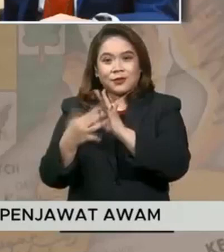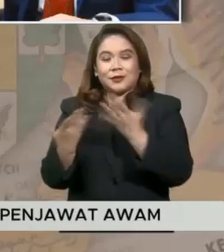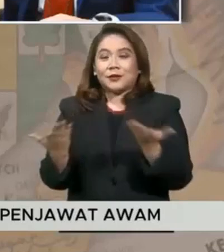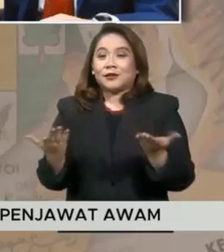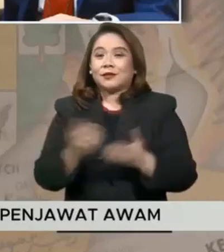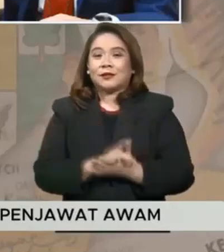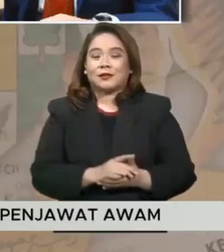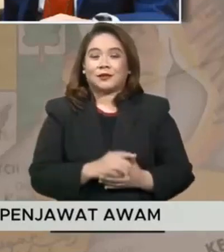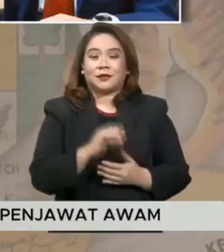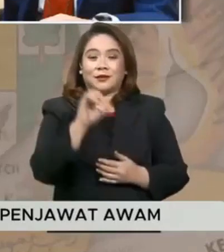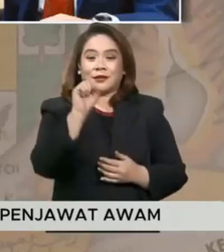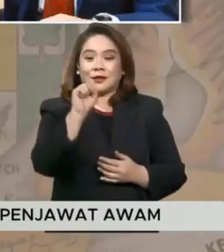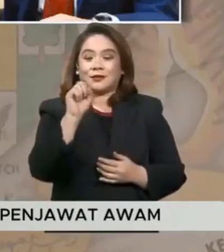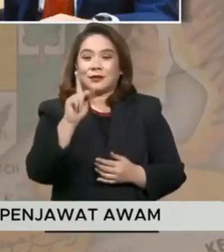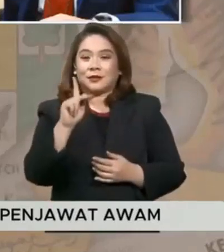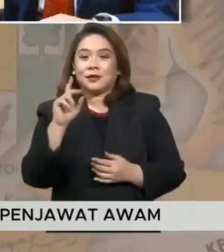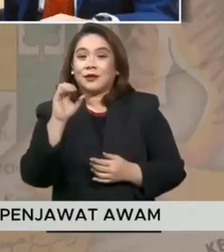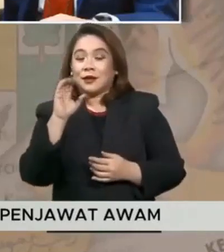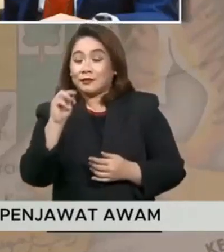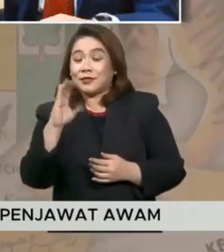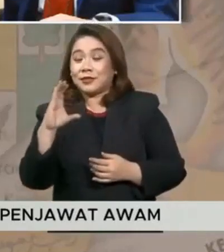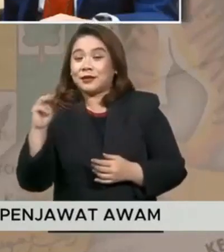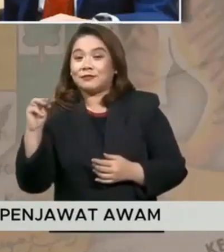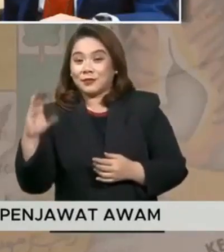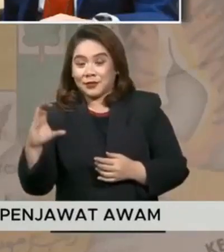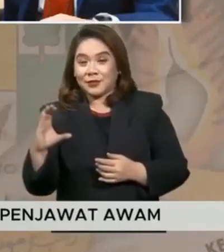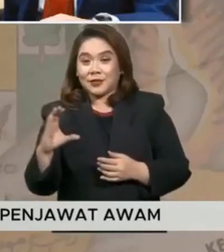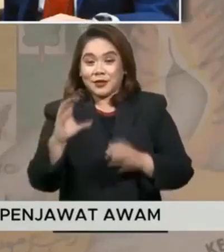komunikasi dan multimedia Malaysia MCM